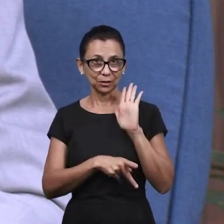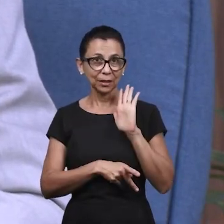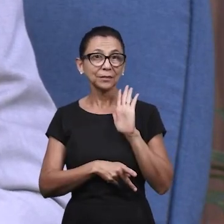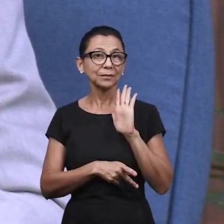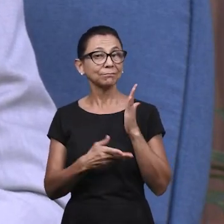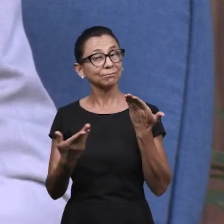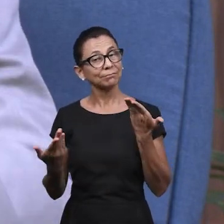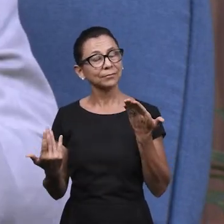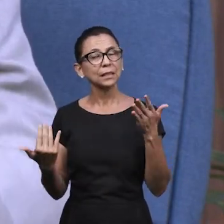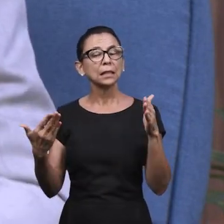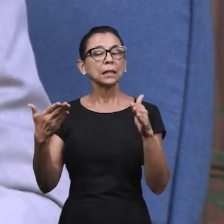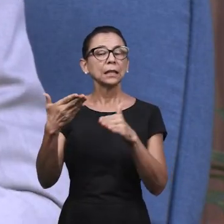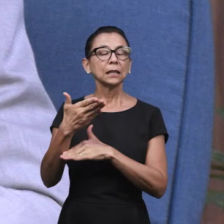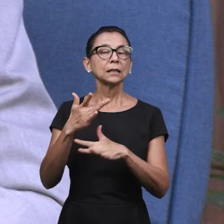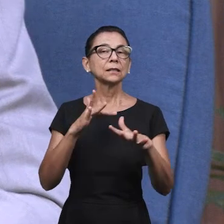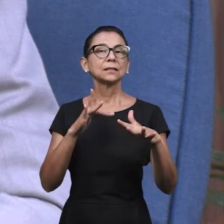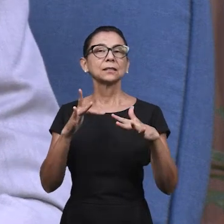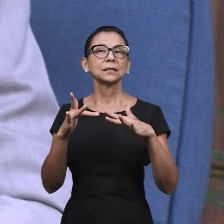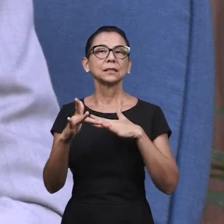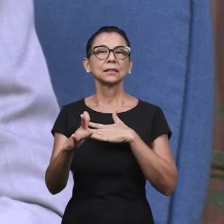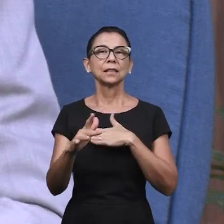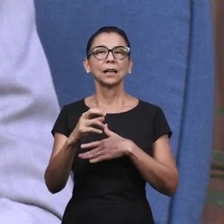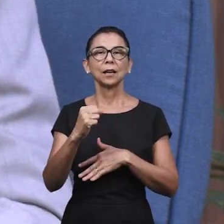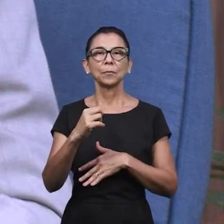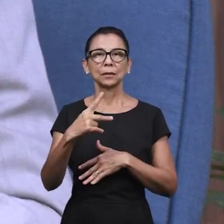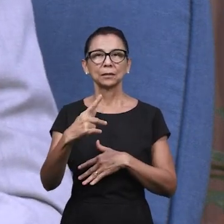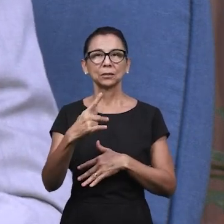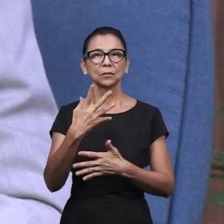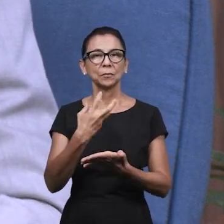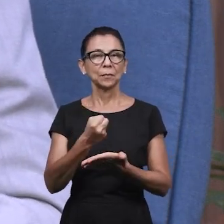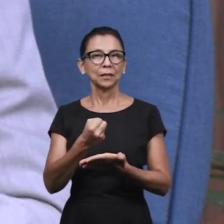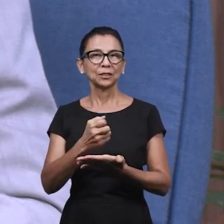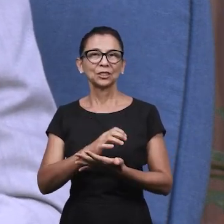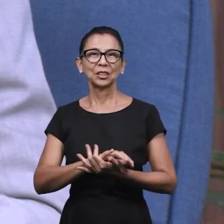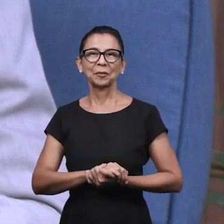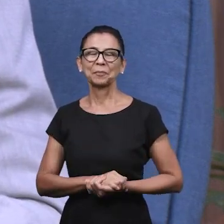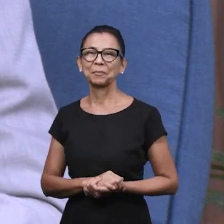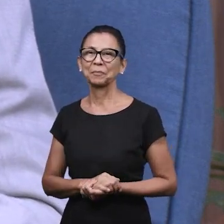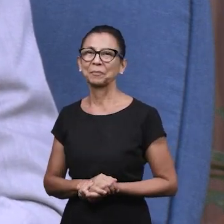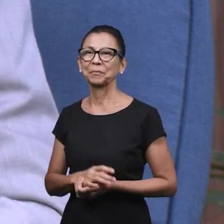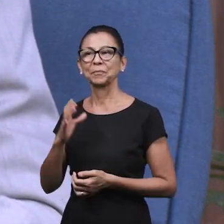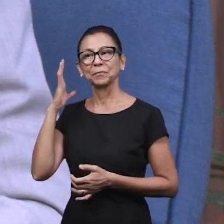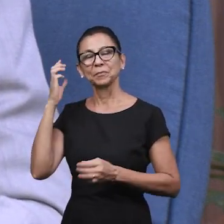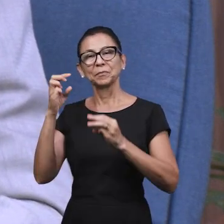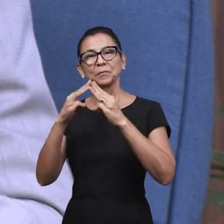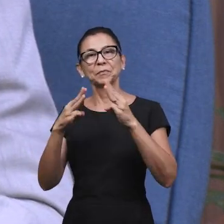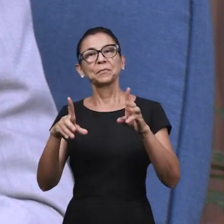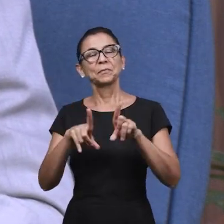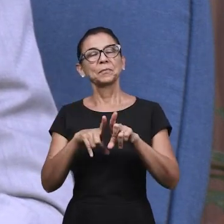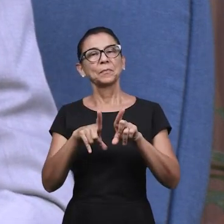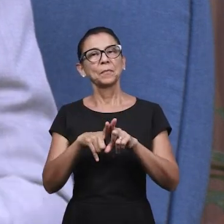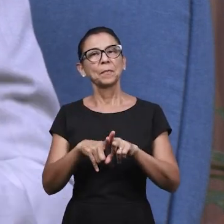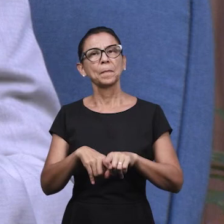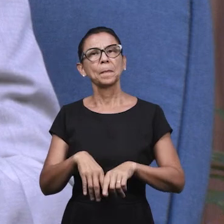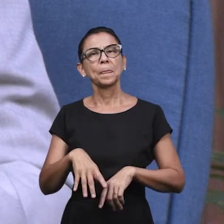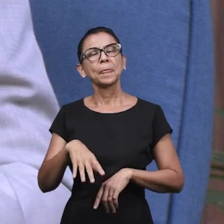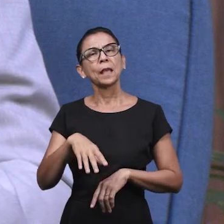Maranatha et nos projets, accédez à nos réseaux sociaux et téléchargez les applications de l'Église chrétienne Maranatha et de la Radio